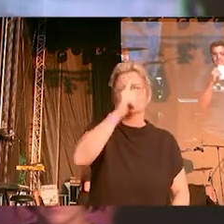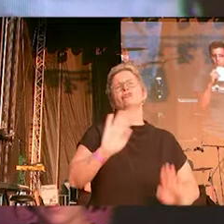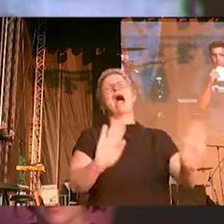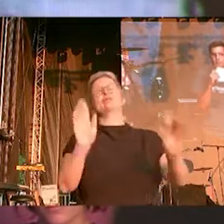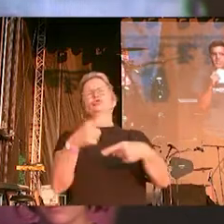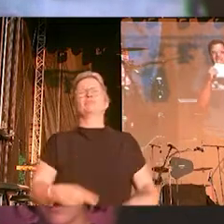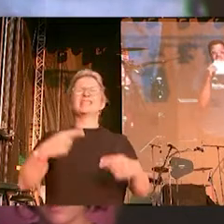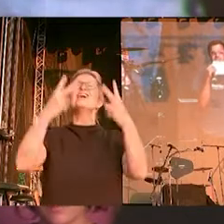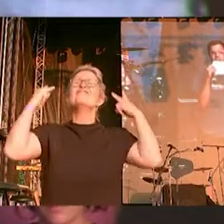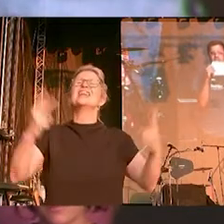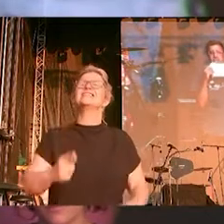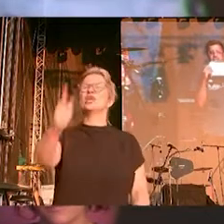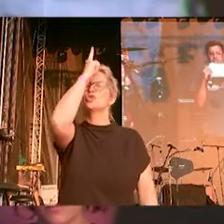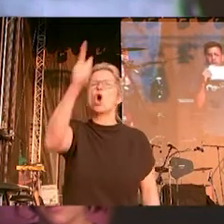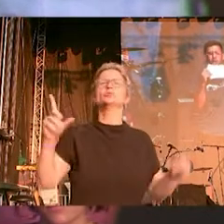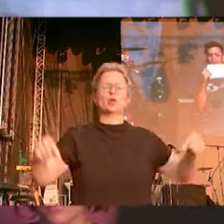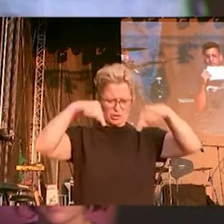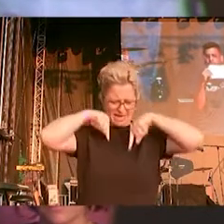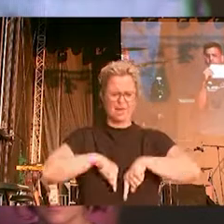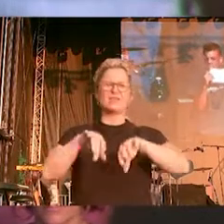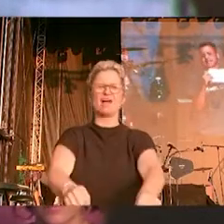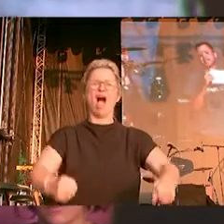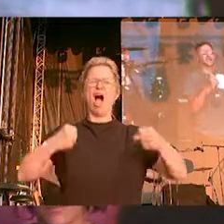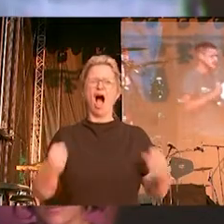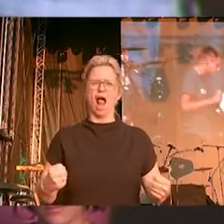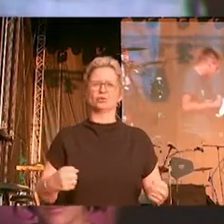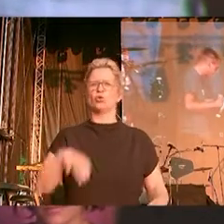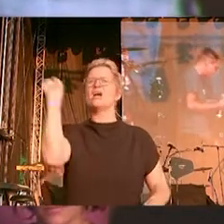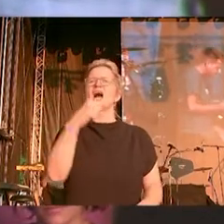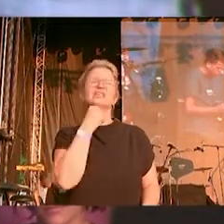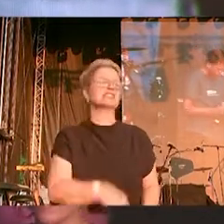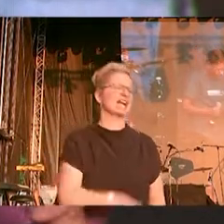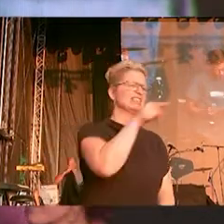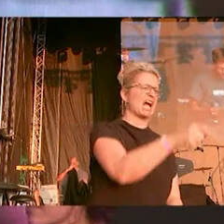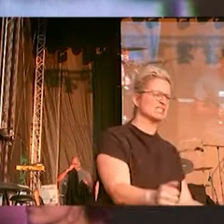wer dazugehört, entscheidet doch nicht dieses Stück Pappe und Plastik.